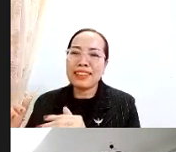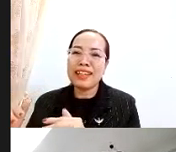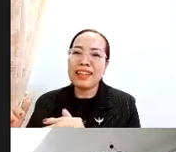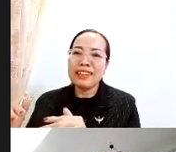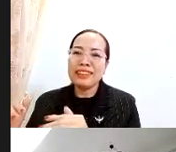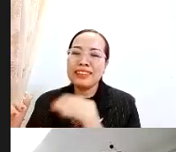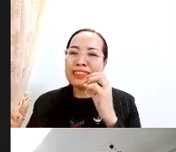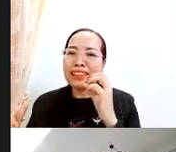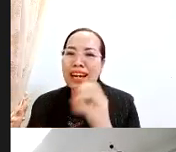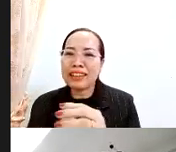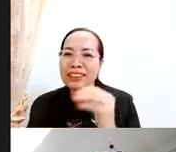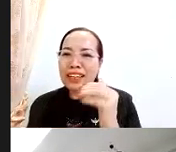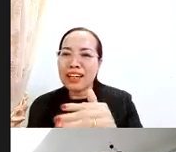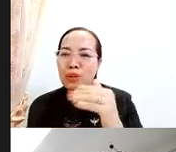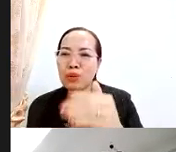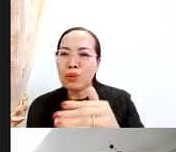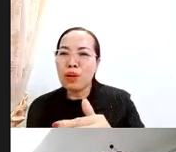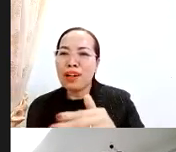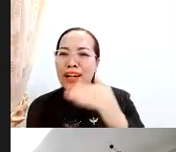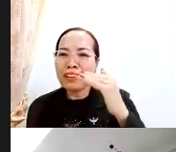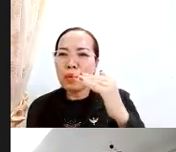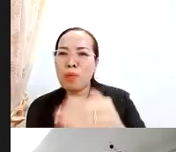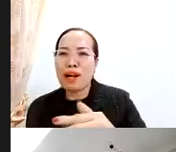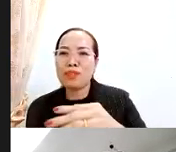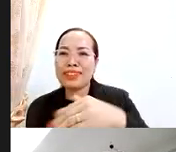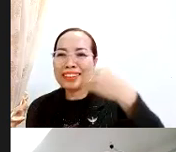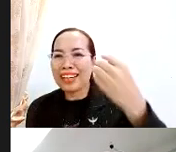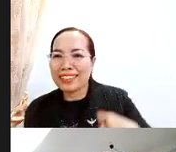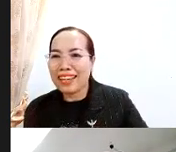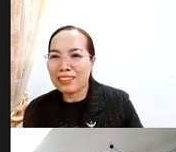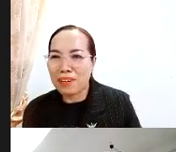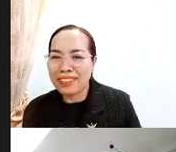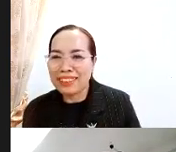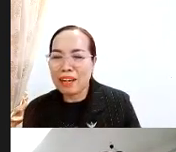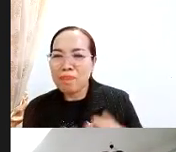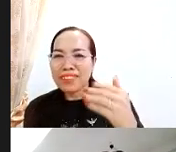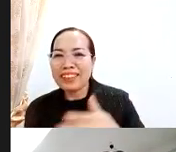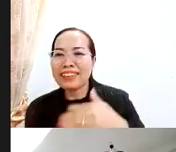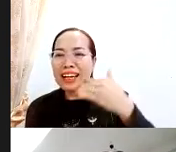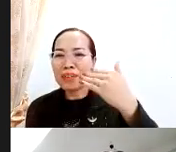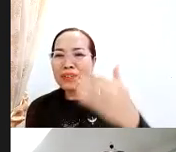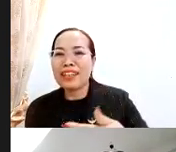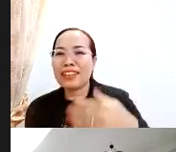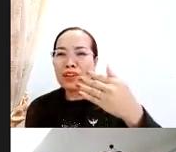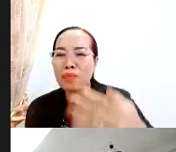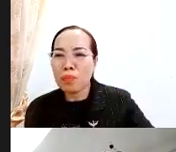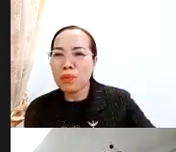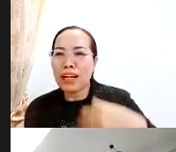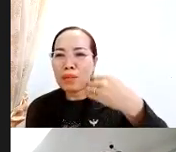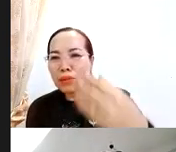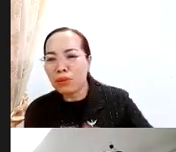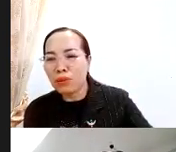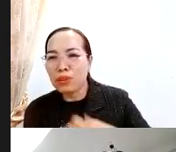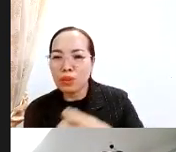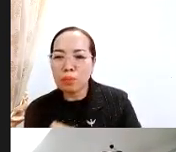tăng chất tế dương nâng ai kênh lùng lụ hay hùa máu tới sự khá là toàn này chả chăng cứ đặt cổ đau thật cổ mong muốn